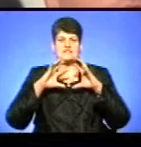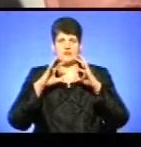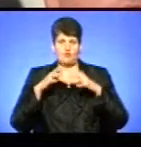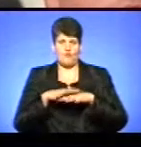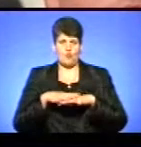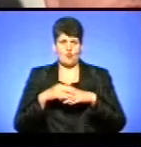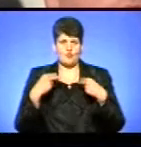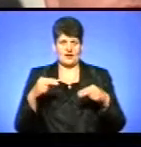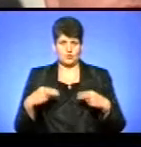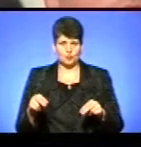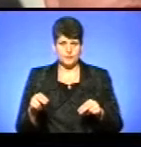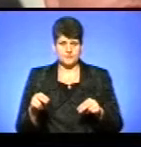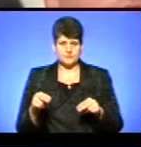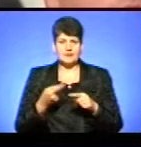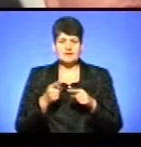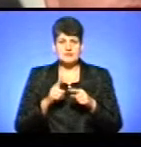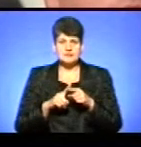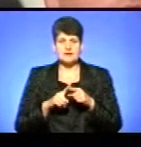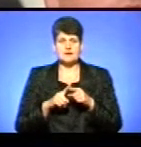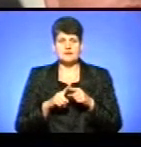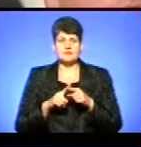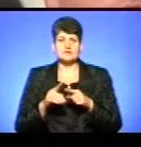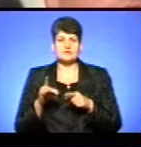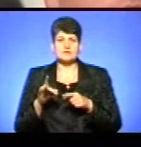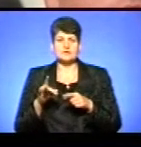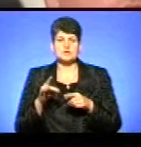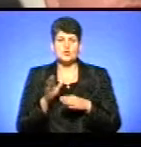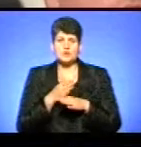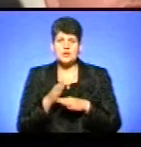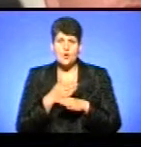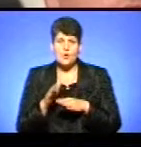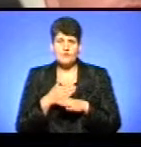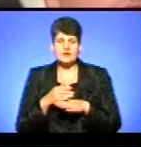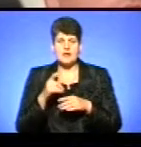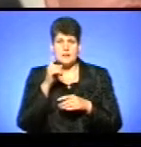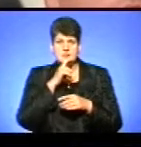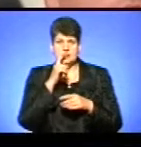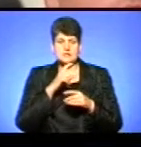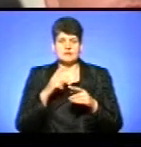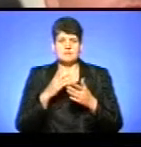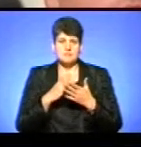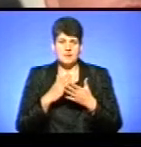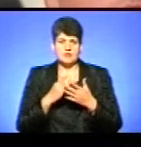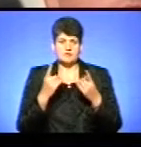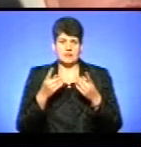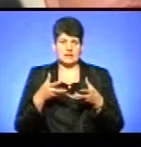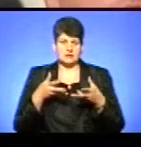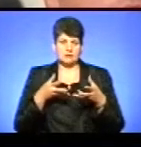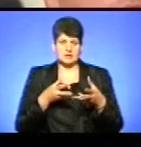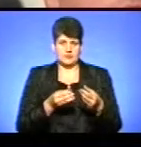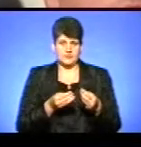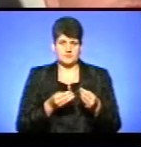відноситься передусім європейський ринок. Котировки з європейського ринку на бензин та дизельне пальне мають значний вплив.